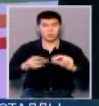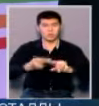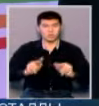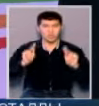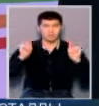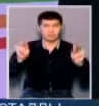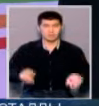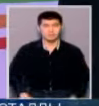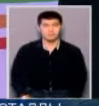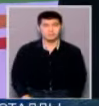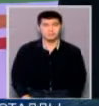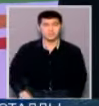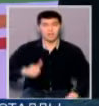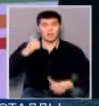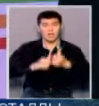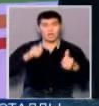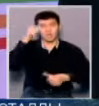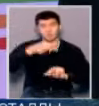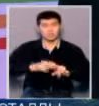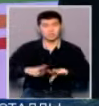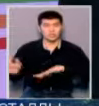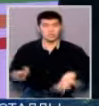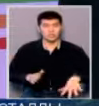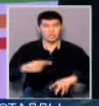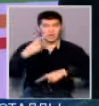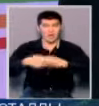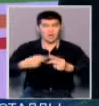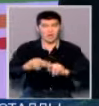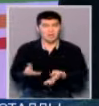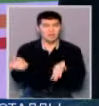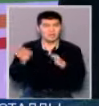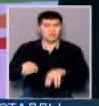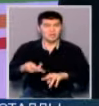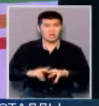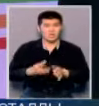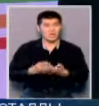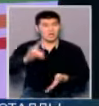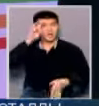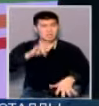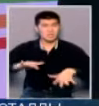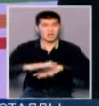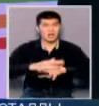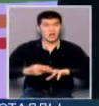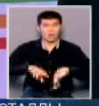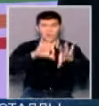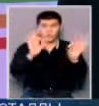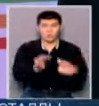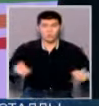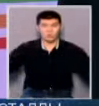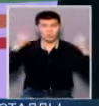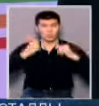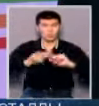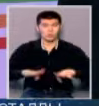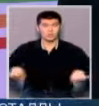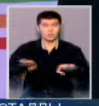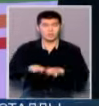сөзіміздің айғағы. Жылдар жылжып өтіп, ғасырлар арта қалса да, қазақ халқының өнері спортпен астасы